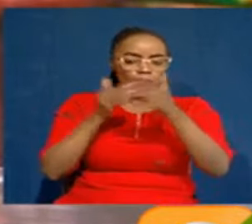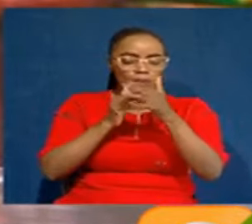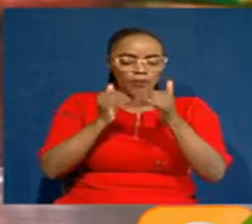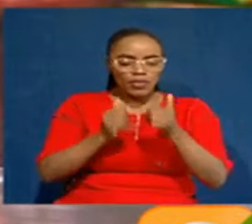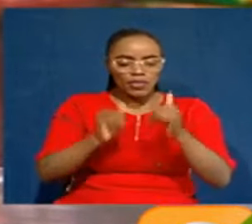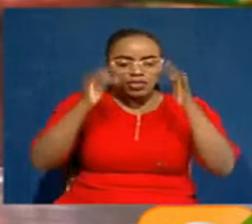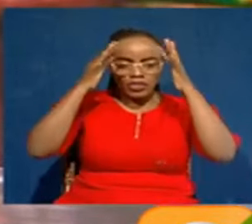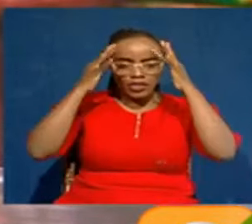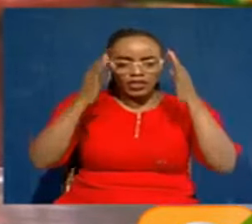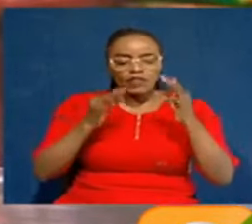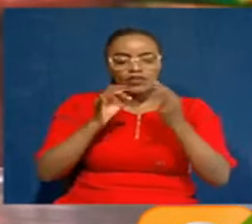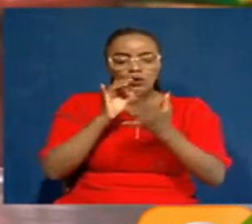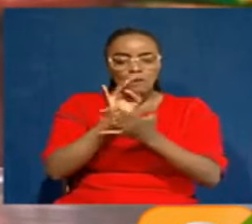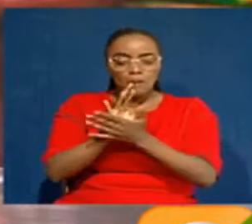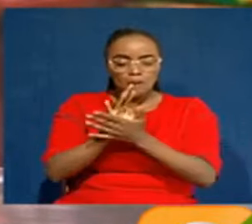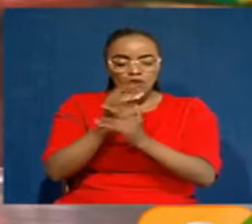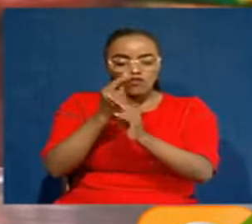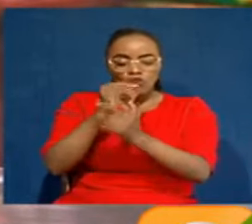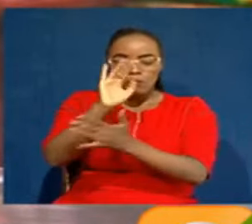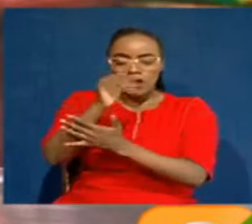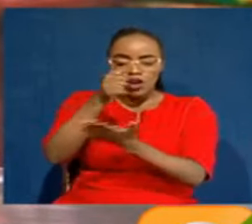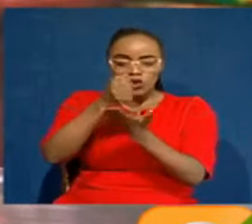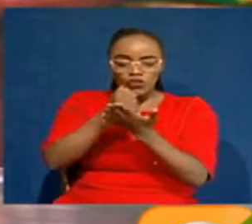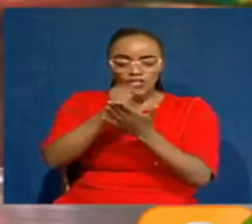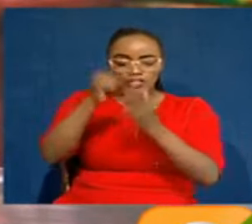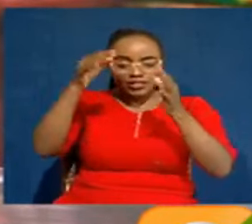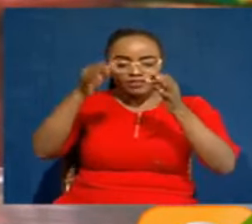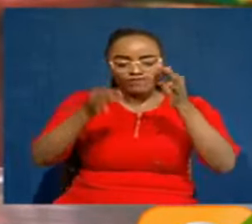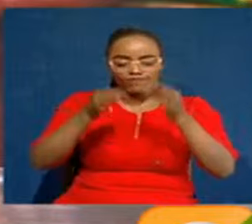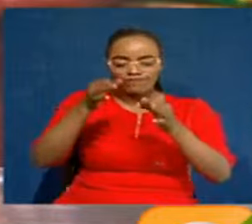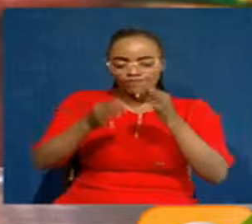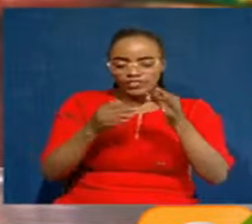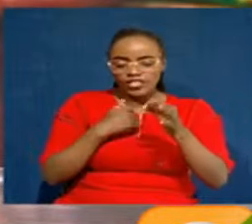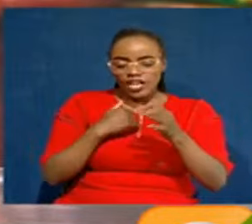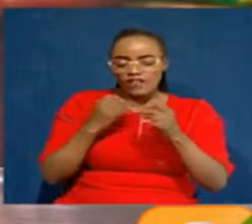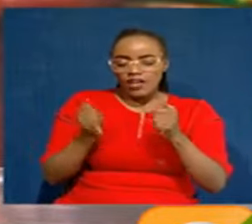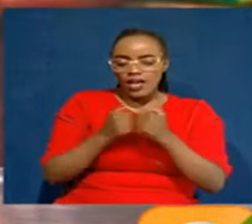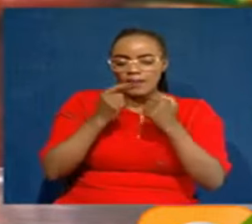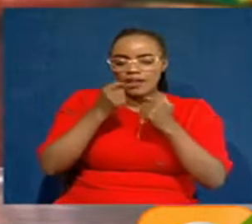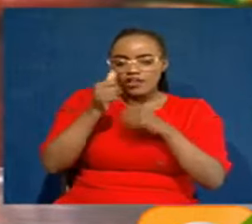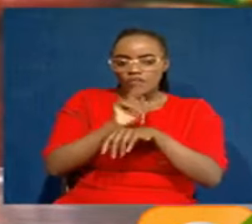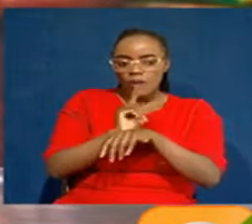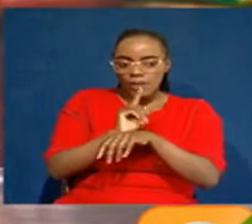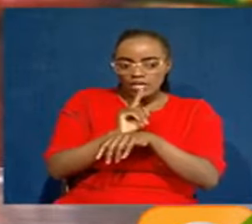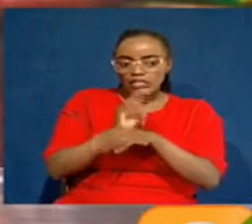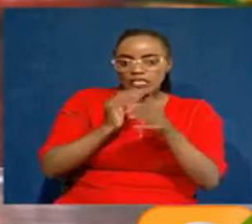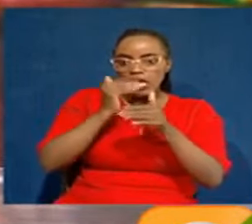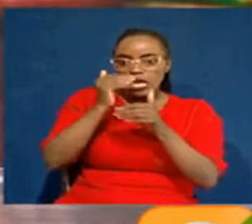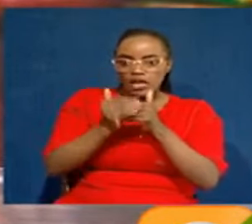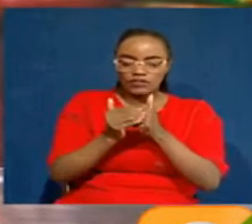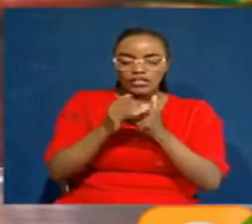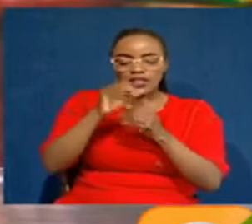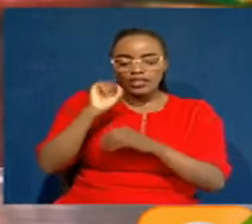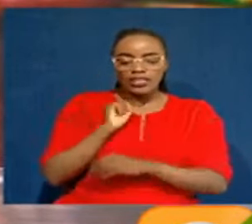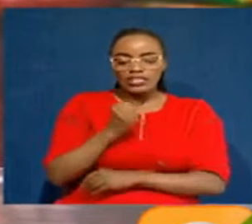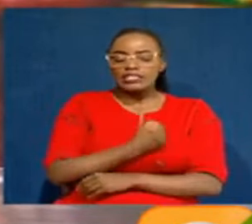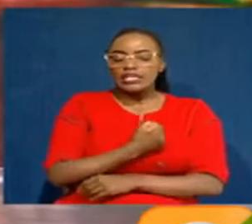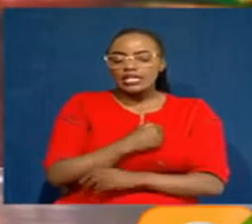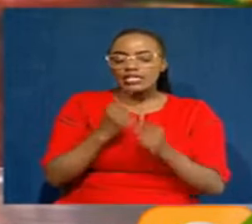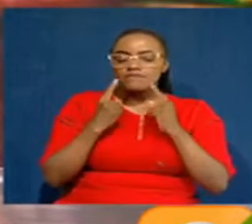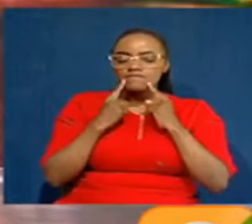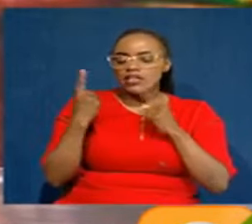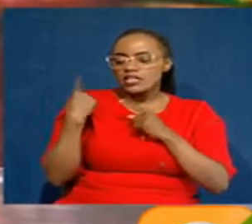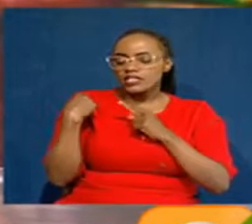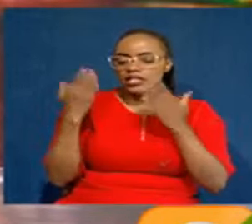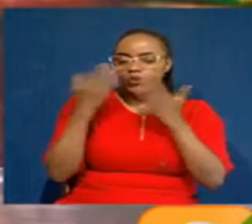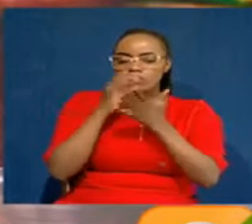wa uamuzi wa kumtimua afisini. Uamuzi huu ukijiri saa chache baada ya maseneta kupitisha hoja ya kumtimua jana